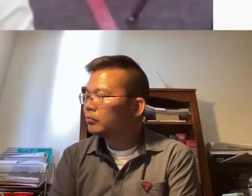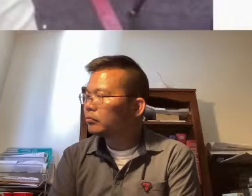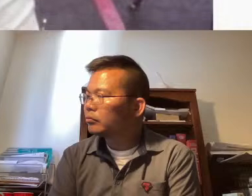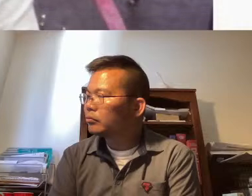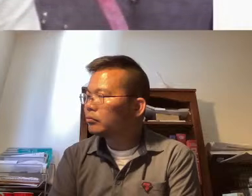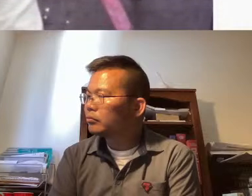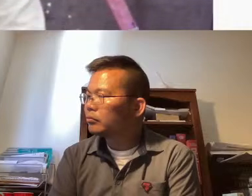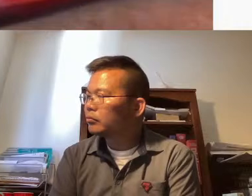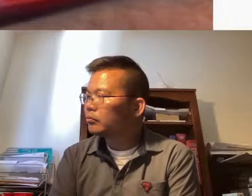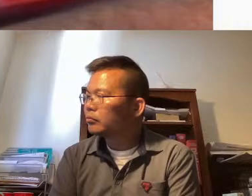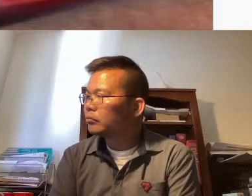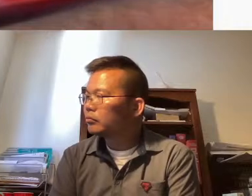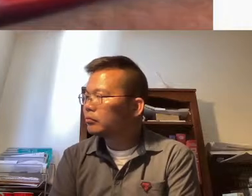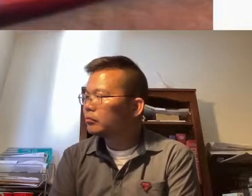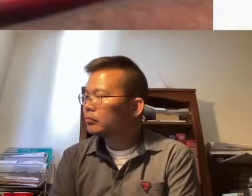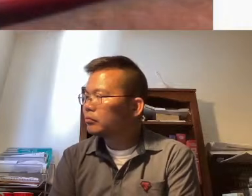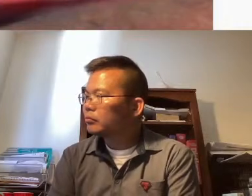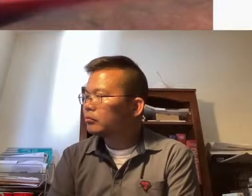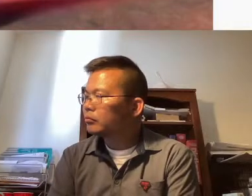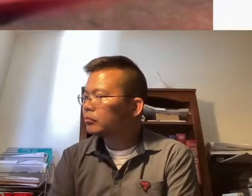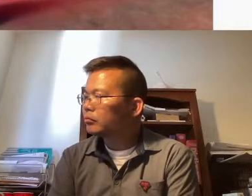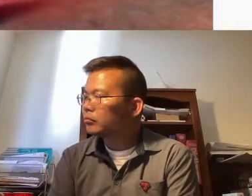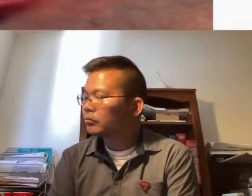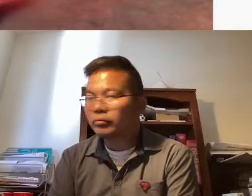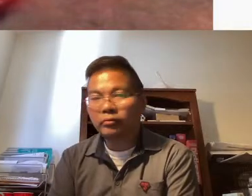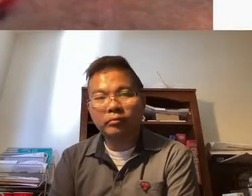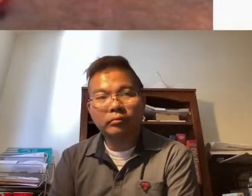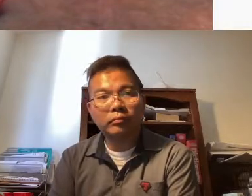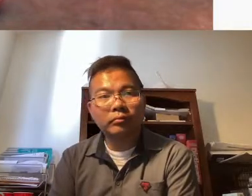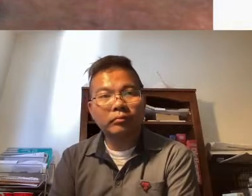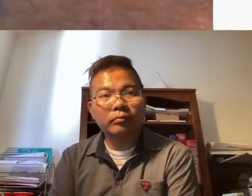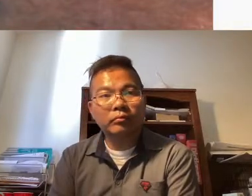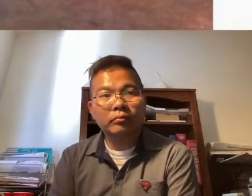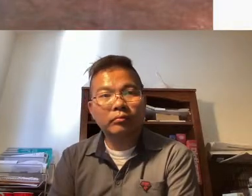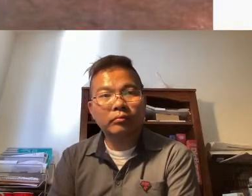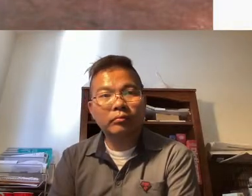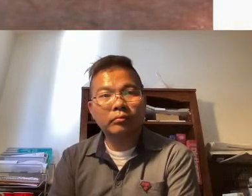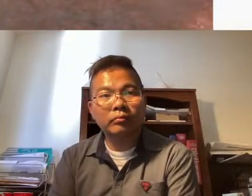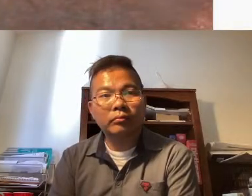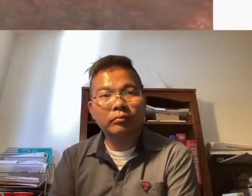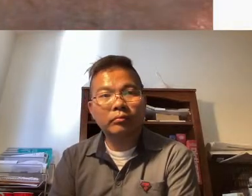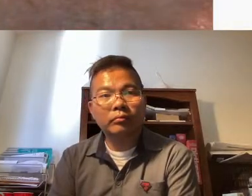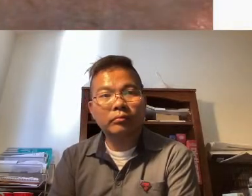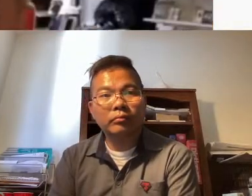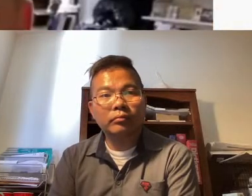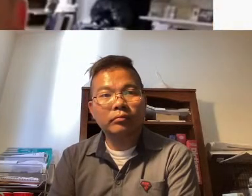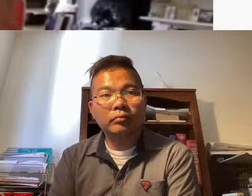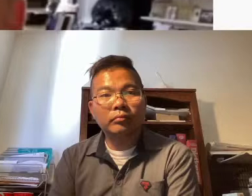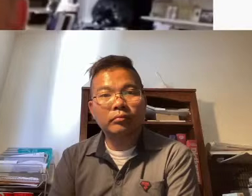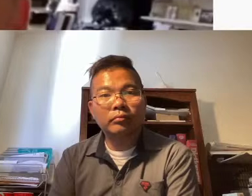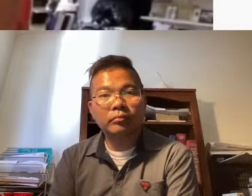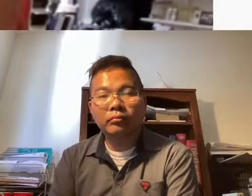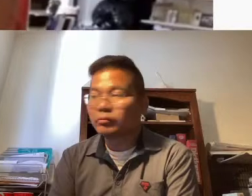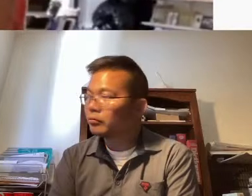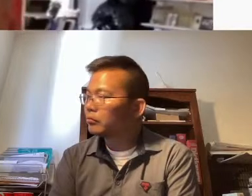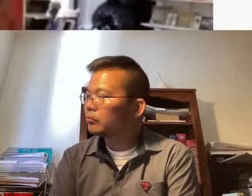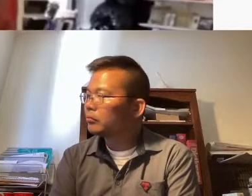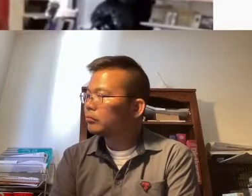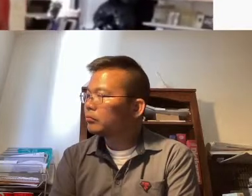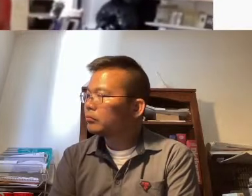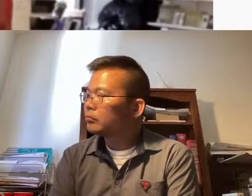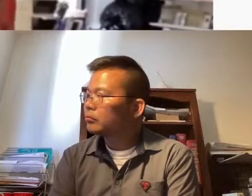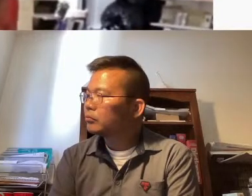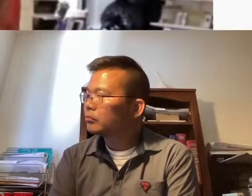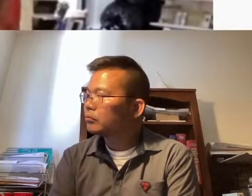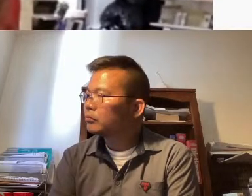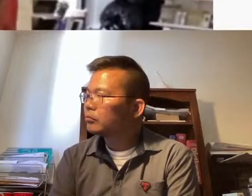vệ cho sweltering Hoài Linh, hot trong khi đó summer. sự thật nó These như poor vậy children thì had đâu to có study cần for phải their exams vội in vàng hối hả 105 mà tung degree ra những cái bằng temperatures. chứng giả And Vincent's rồi pleas chửi for khán his giả students